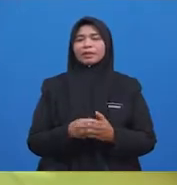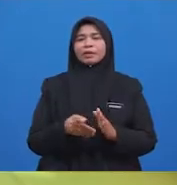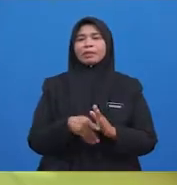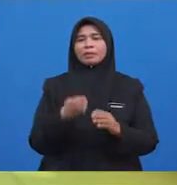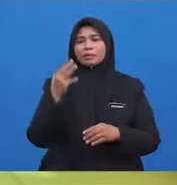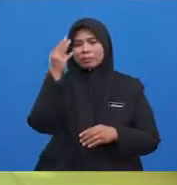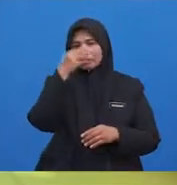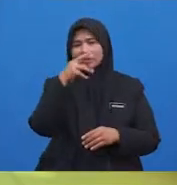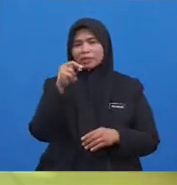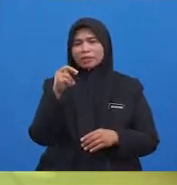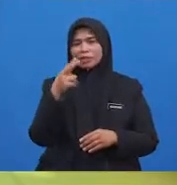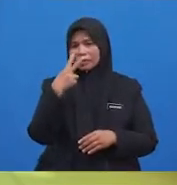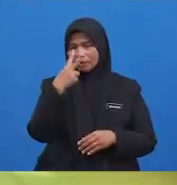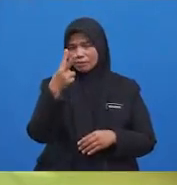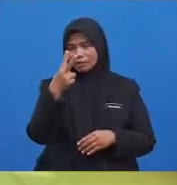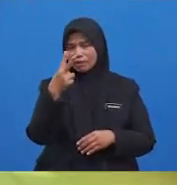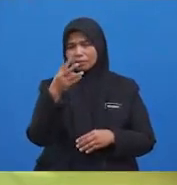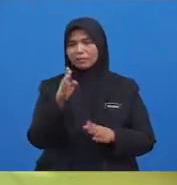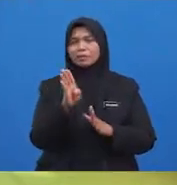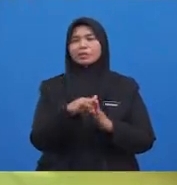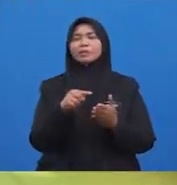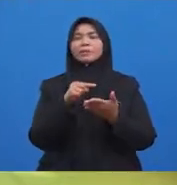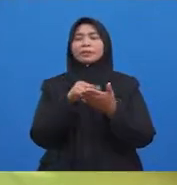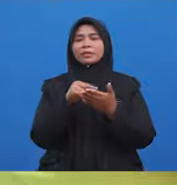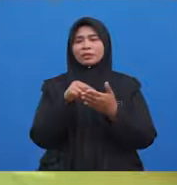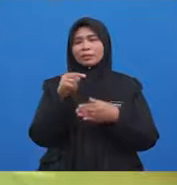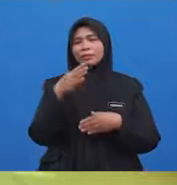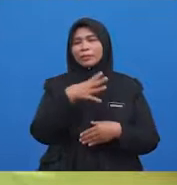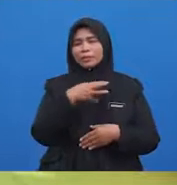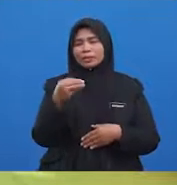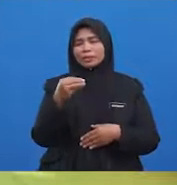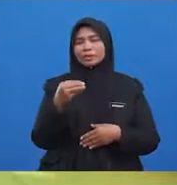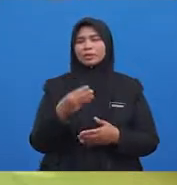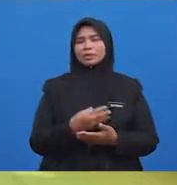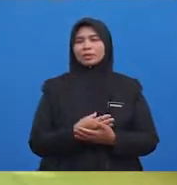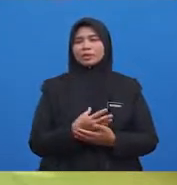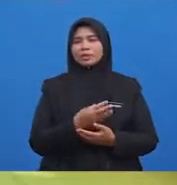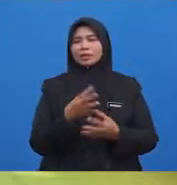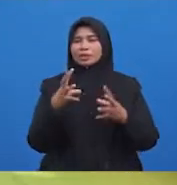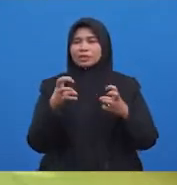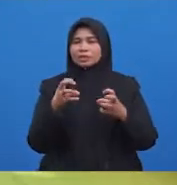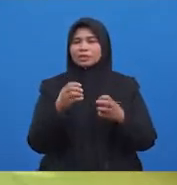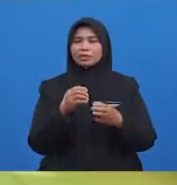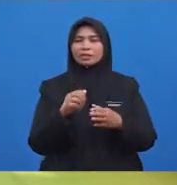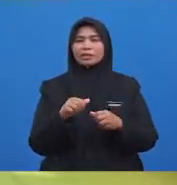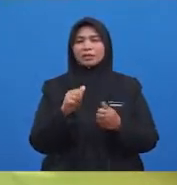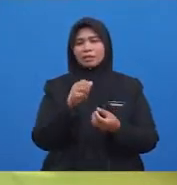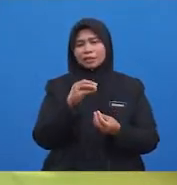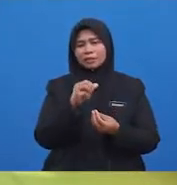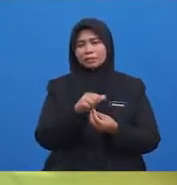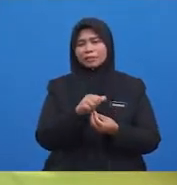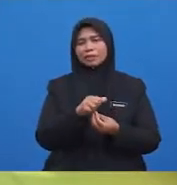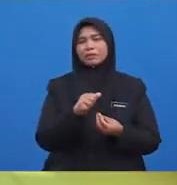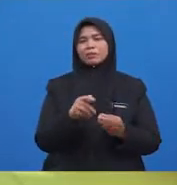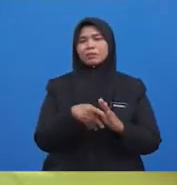permukaannya kelihatan berbintik-bintik dan kasar akibat prolacta geus